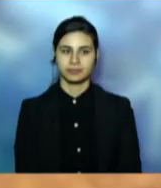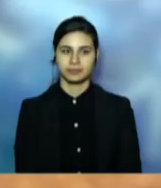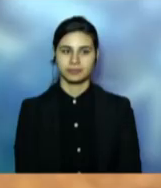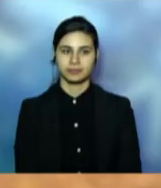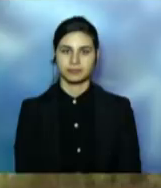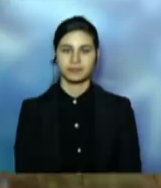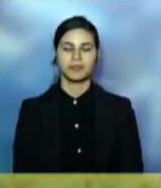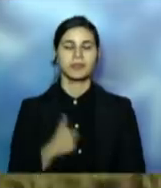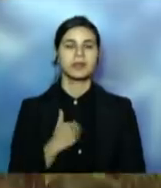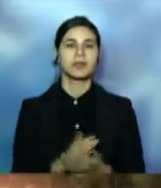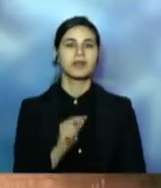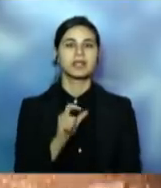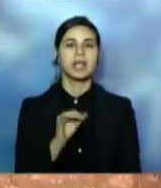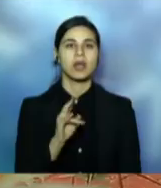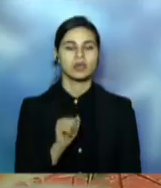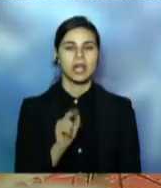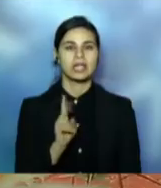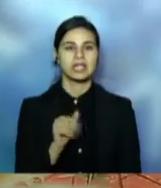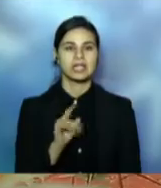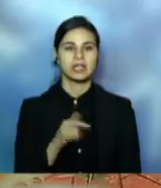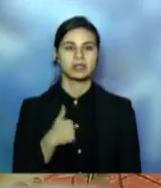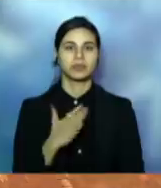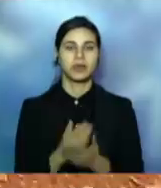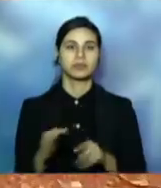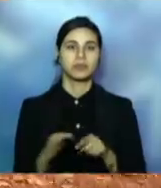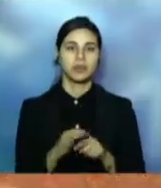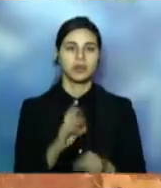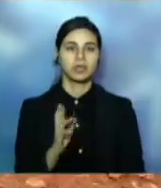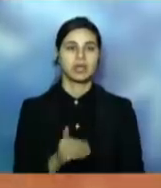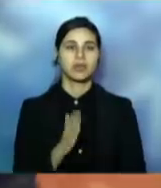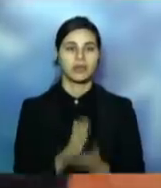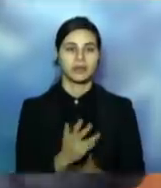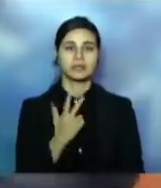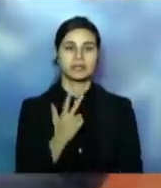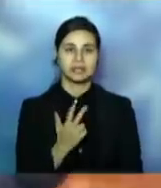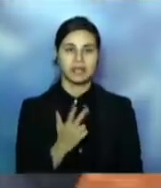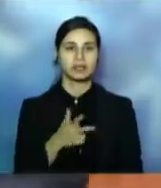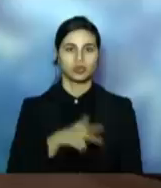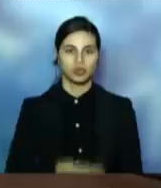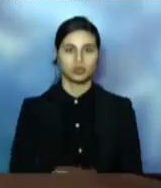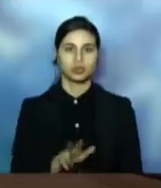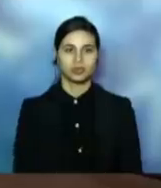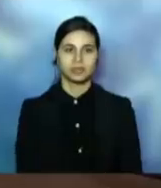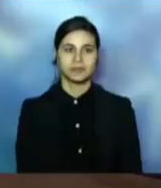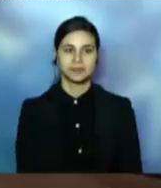მე ვარ თეონა კირკიტაშვილი, მყავს მეუღლე და მყავს 3 ტყუპი,